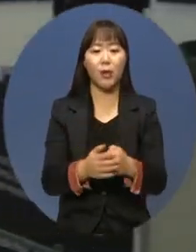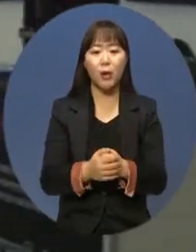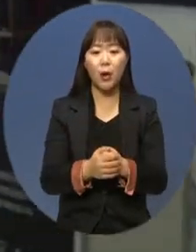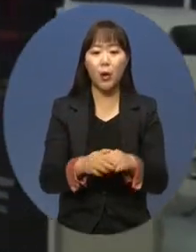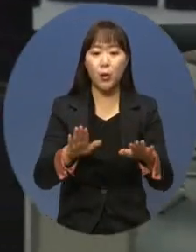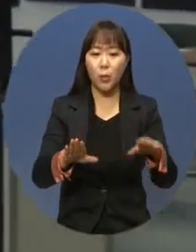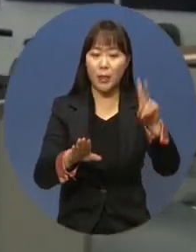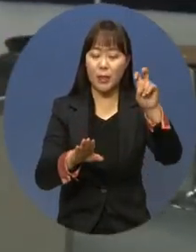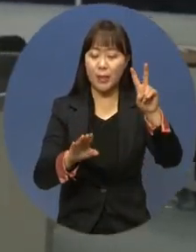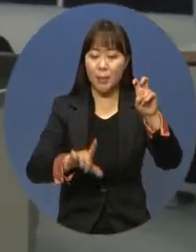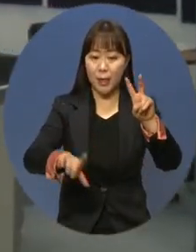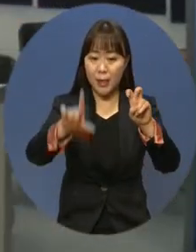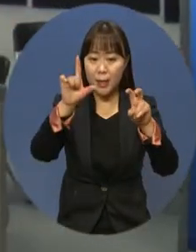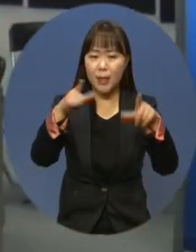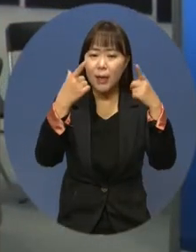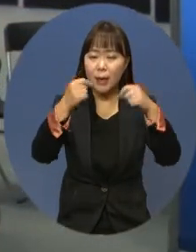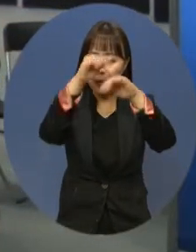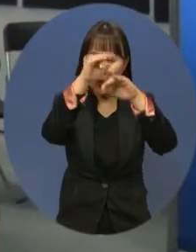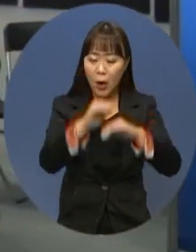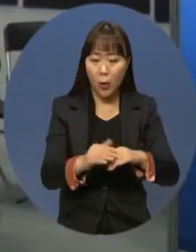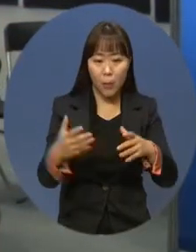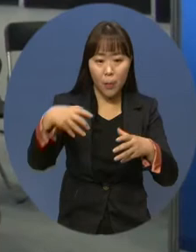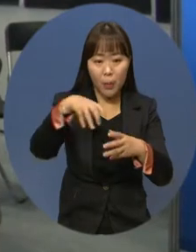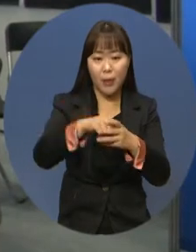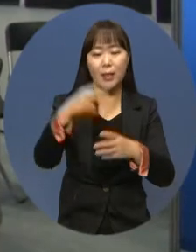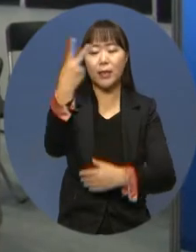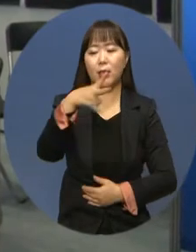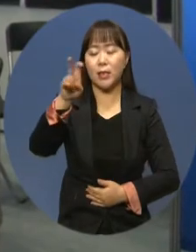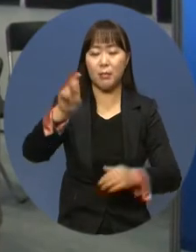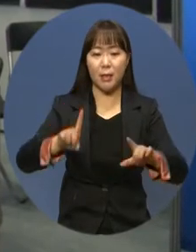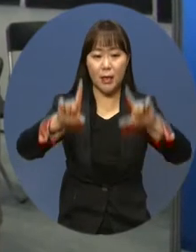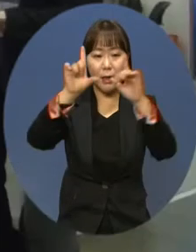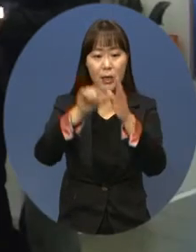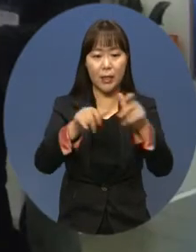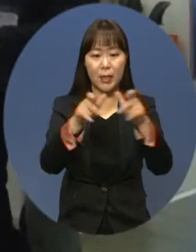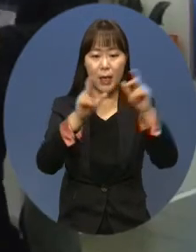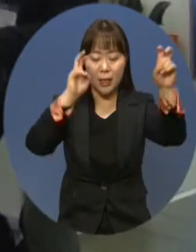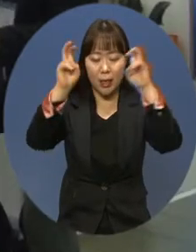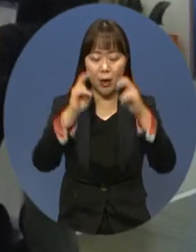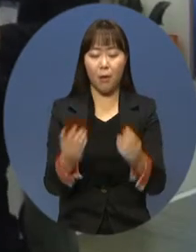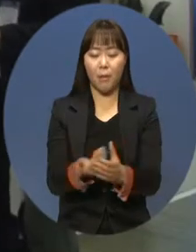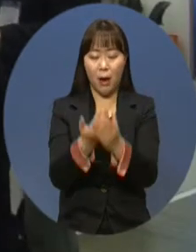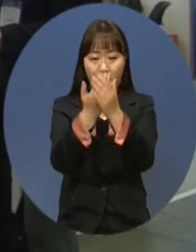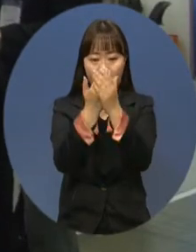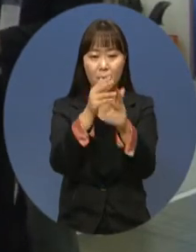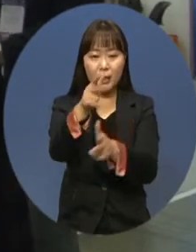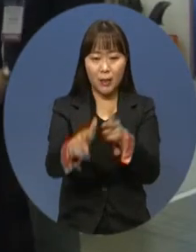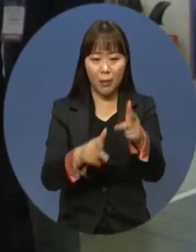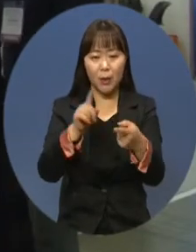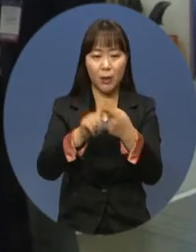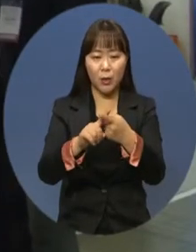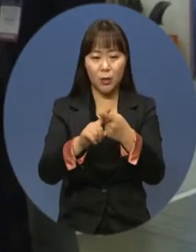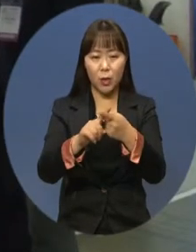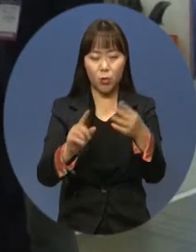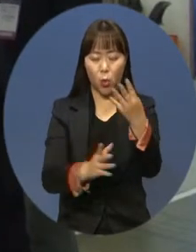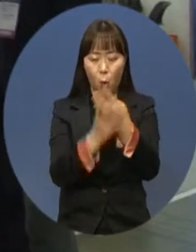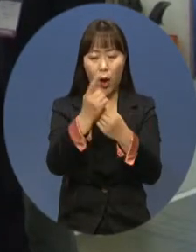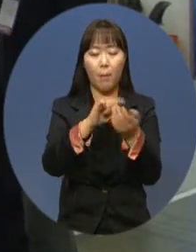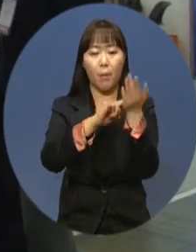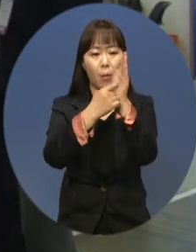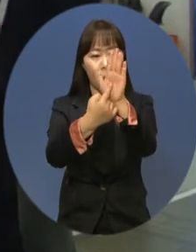오는 22 이같은 내용을 담은 2011년도 장애인기업 육성사업을 통합공고 한다고